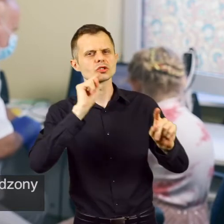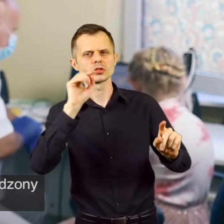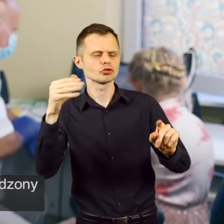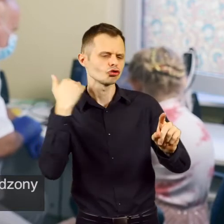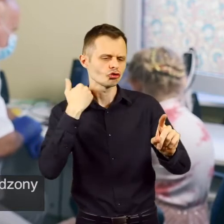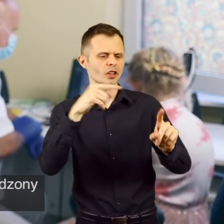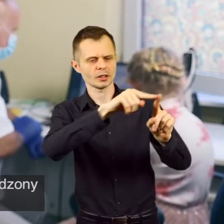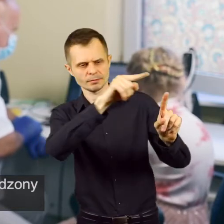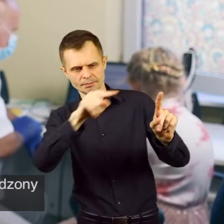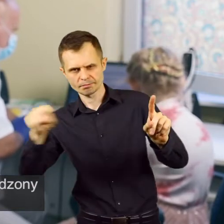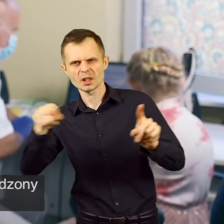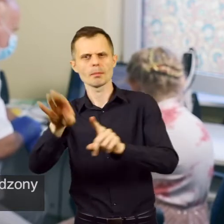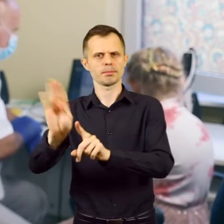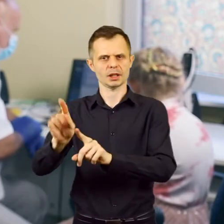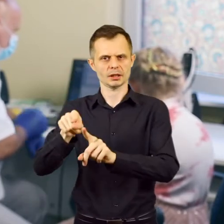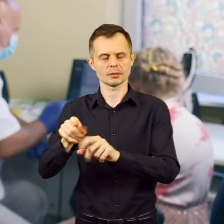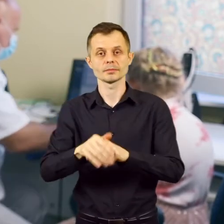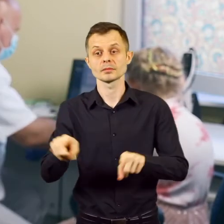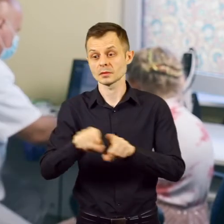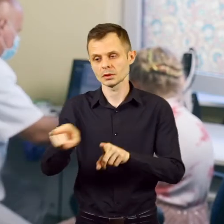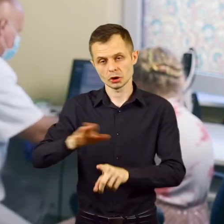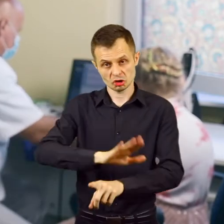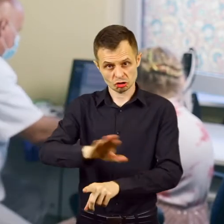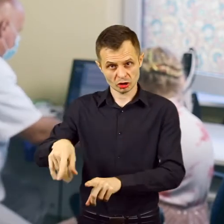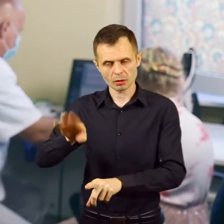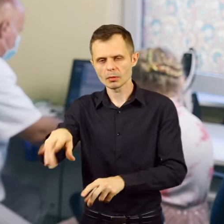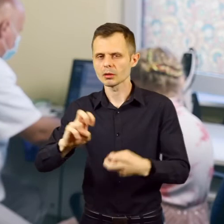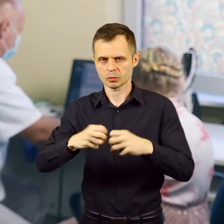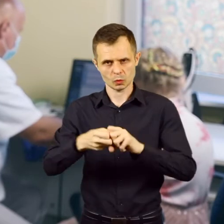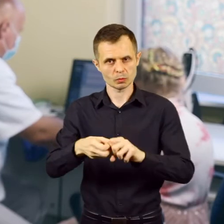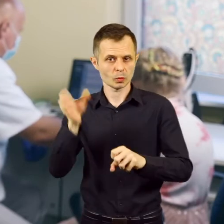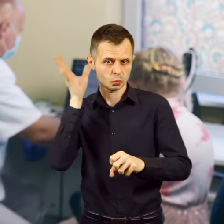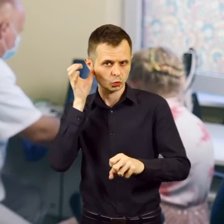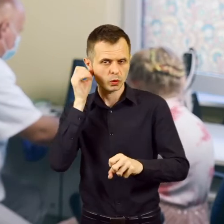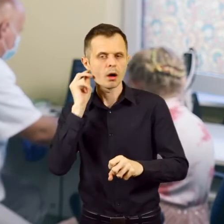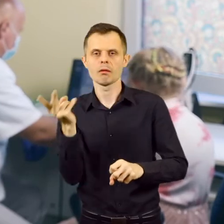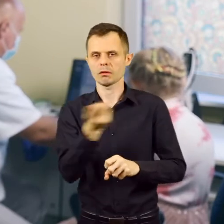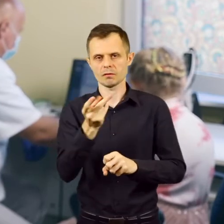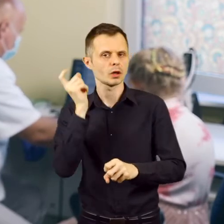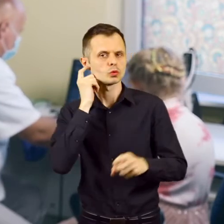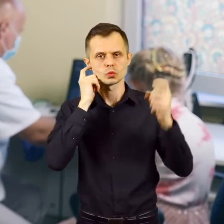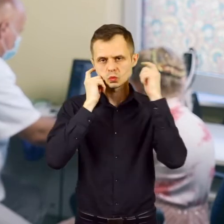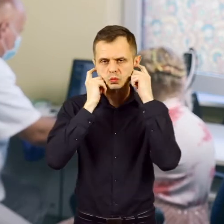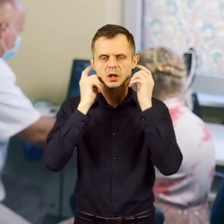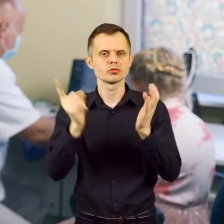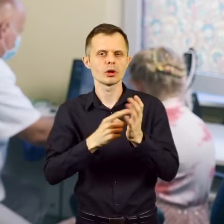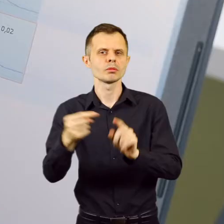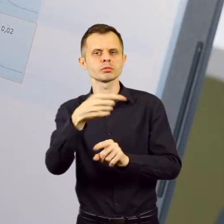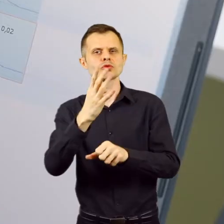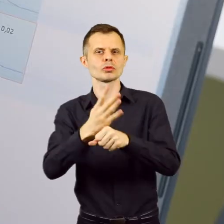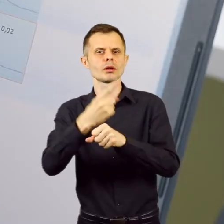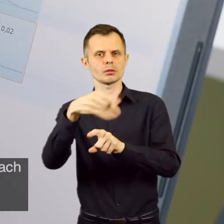krzywej tympanometrycznej typu B. Takie dzieci nie dosłyszą aż obustronnie najczęściej do